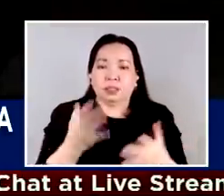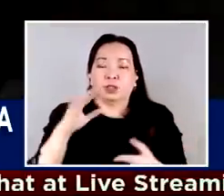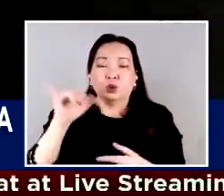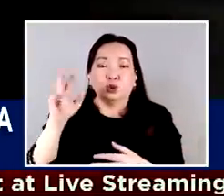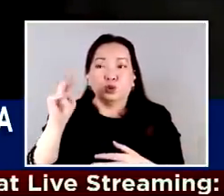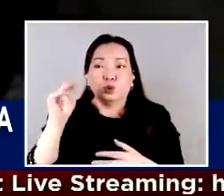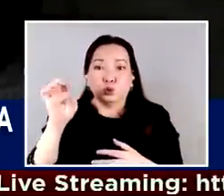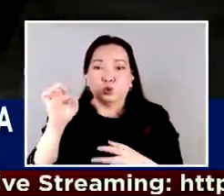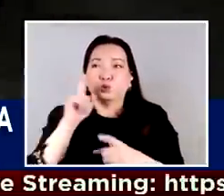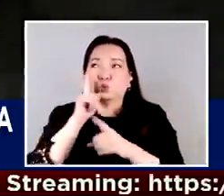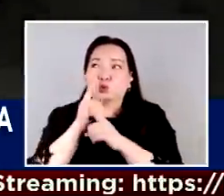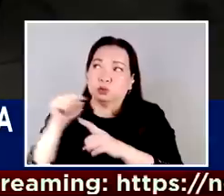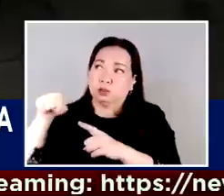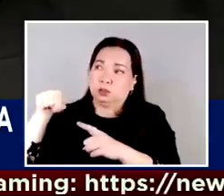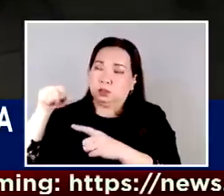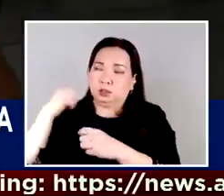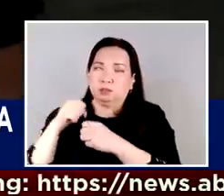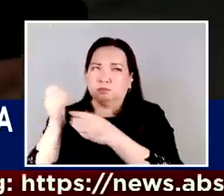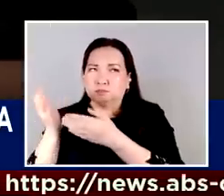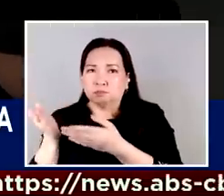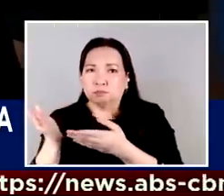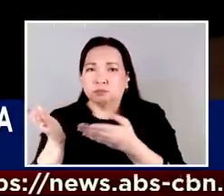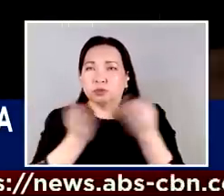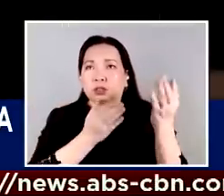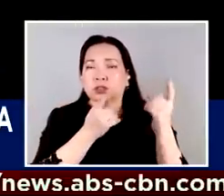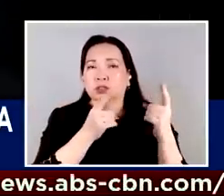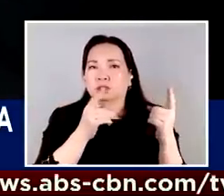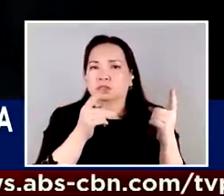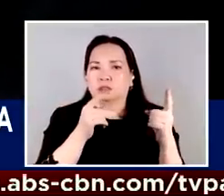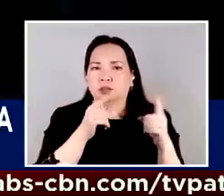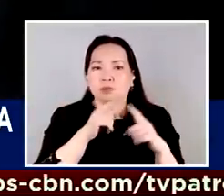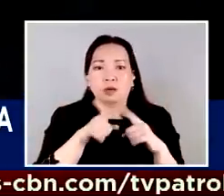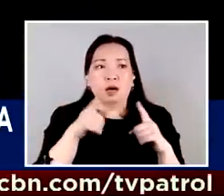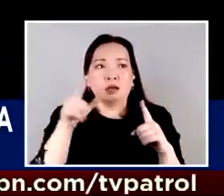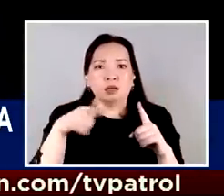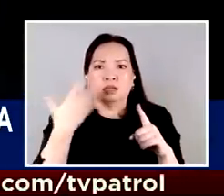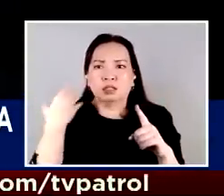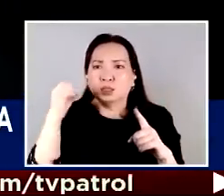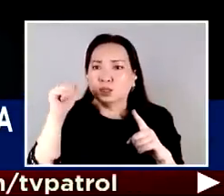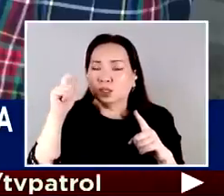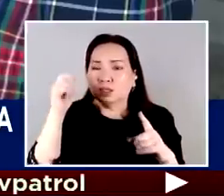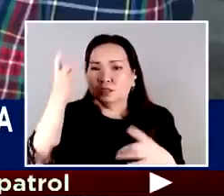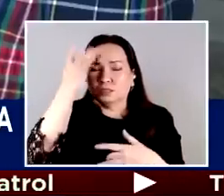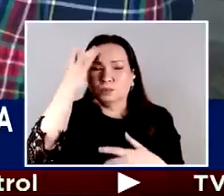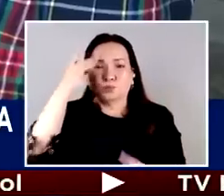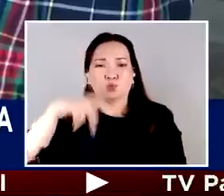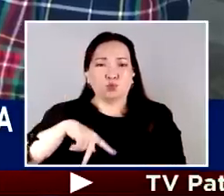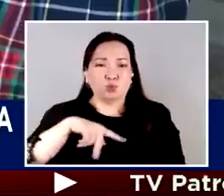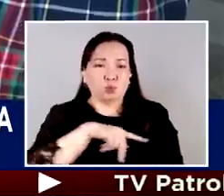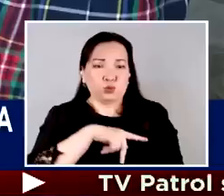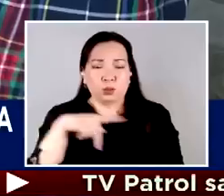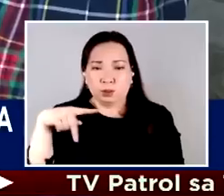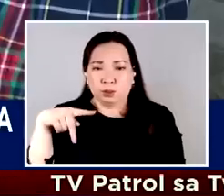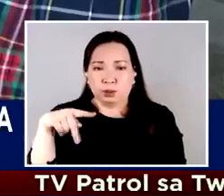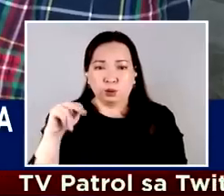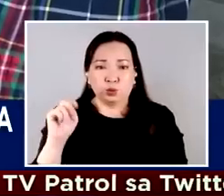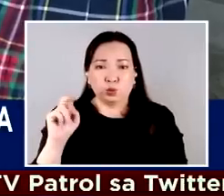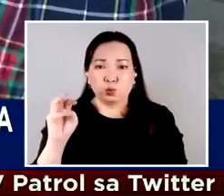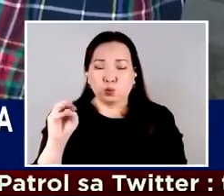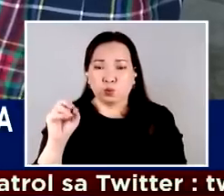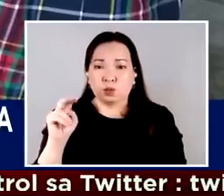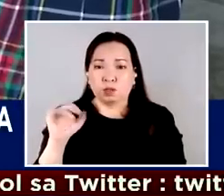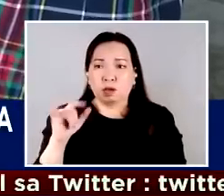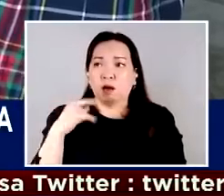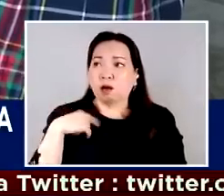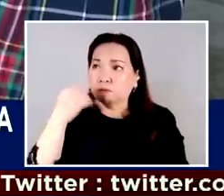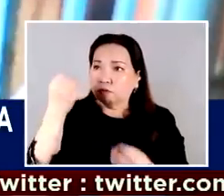Bilibid Prison ang kanilang kamag-anak at nito lang Sabado, namatay ito sa sakit na pneumonia. Kwento ni Sally, nalaman lang